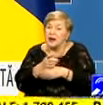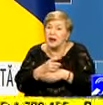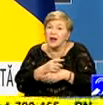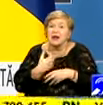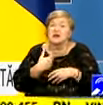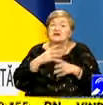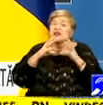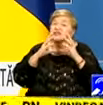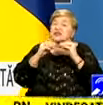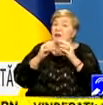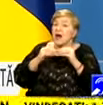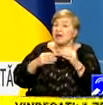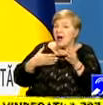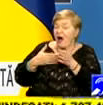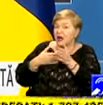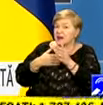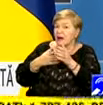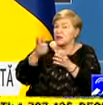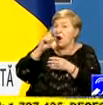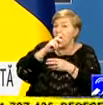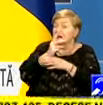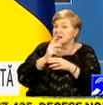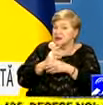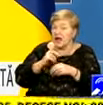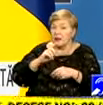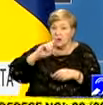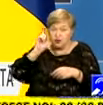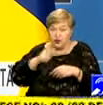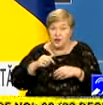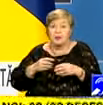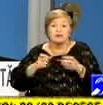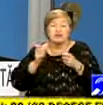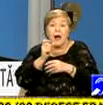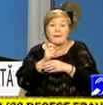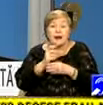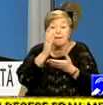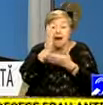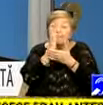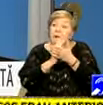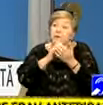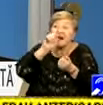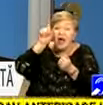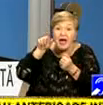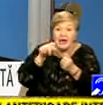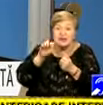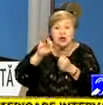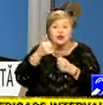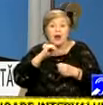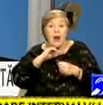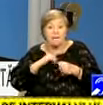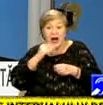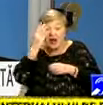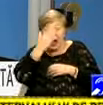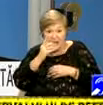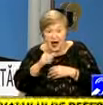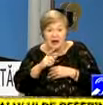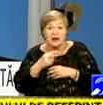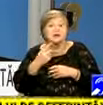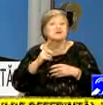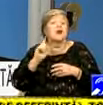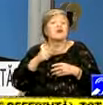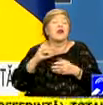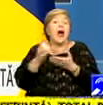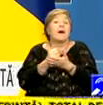a amenințărilor și de apărare pe flancul estic și la Marea Neagră într-o manieră coerentă și